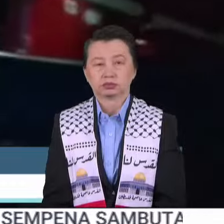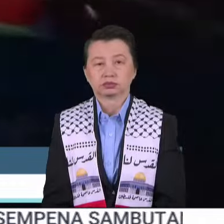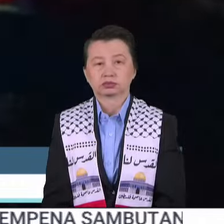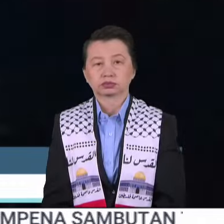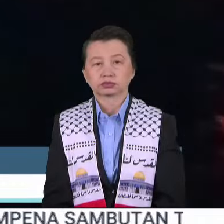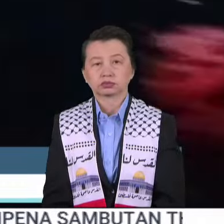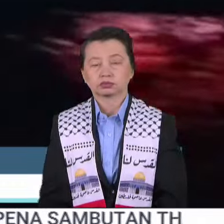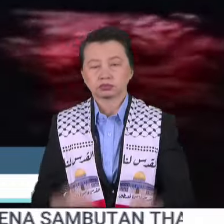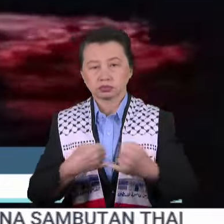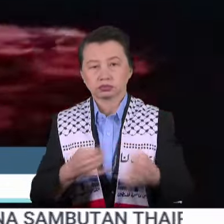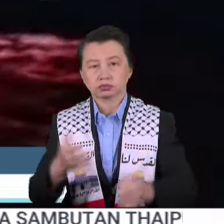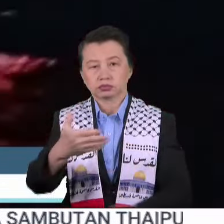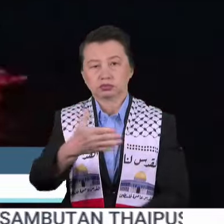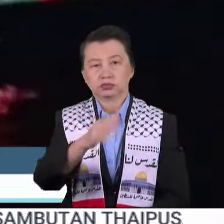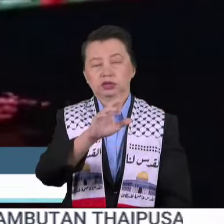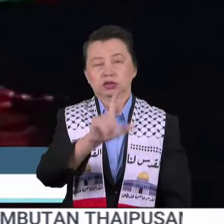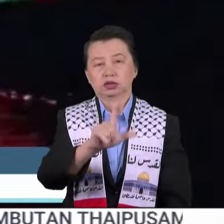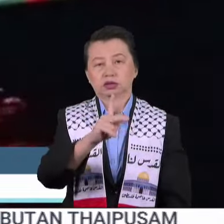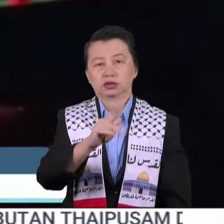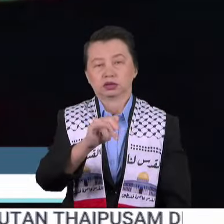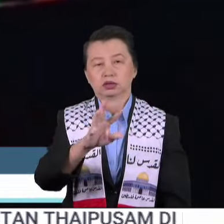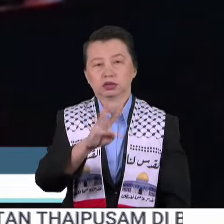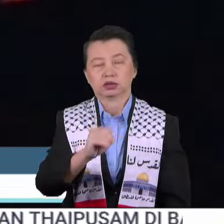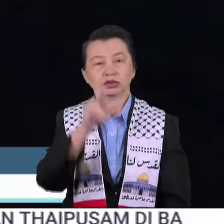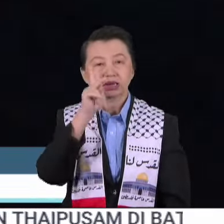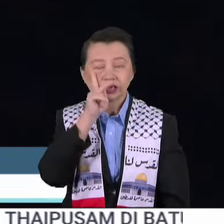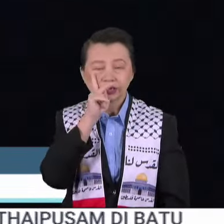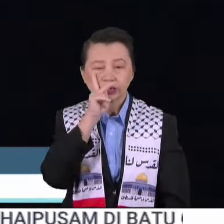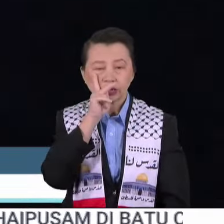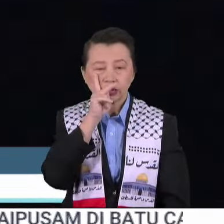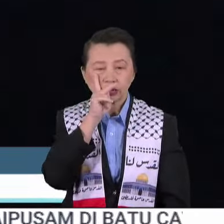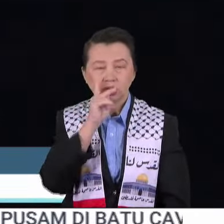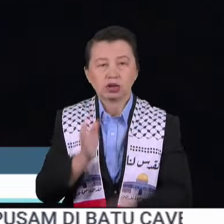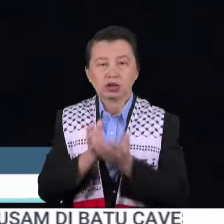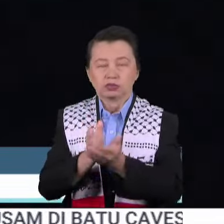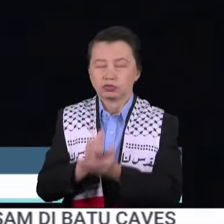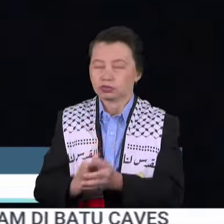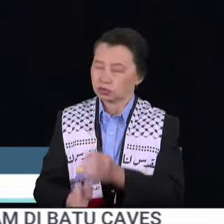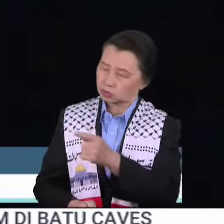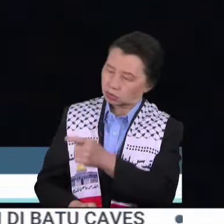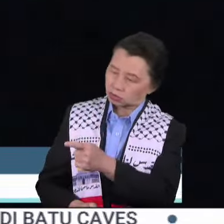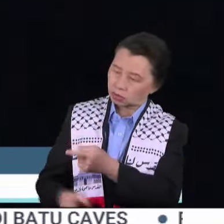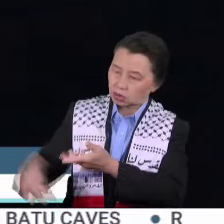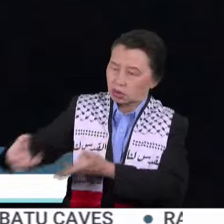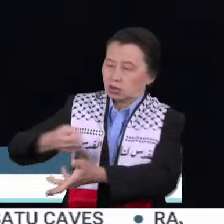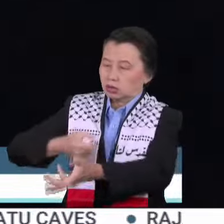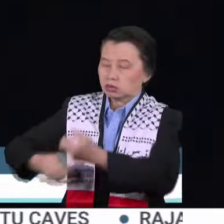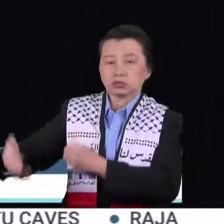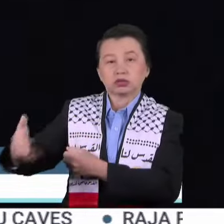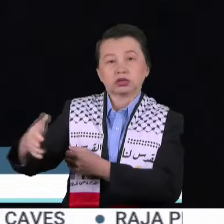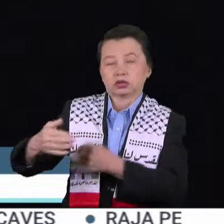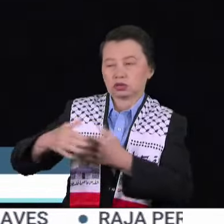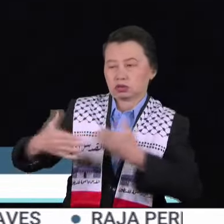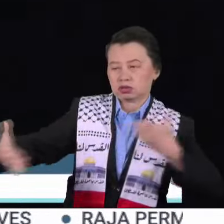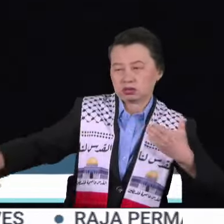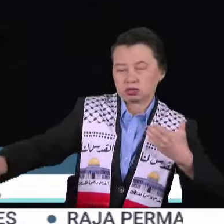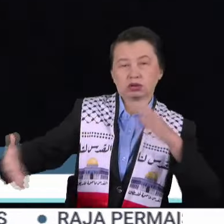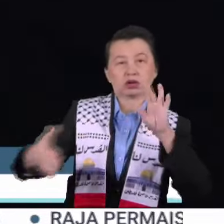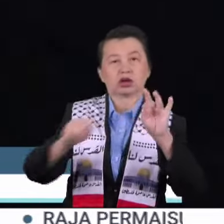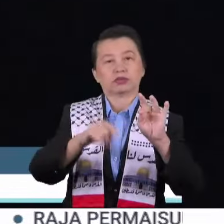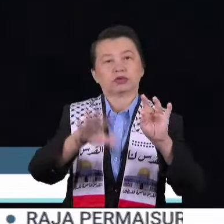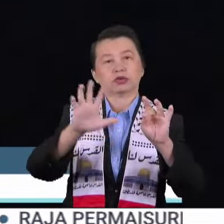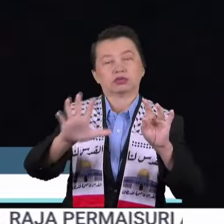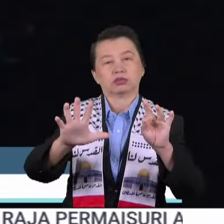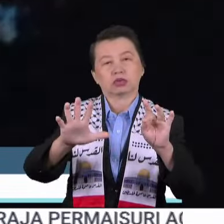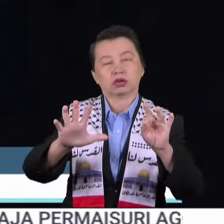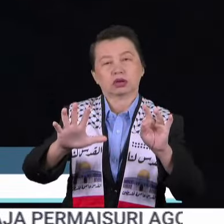Menurut pengarah Jabatan Perikanan Negeri Kedah, Bang Anak Ngukang, bot dikesan sedang menunda ikan pada kedudukan 8.5